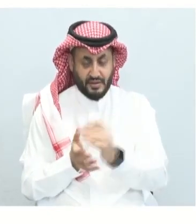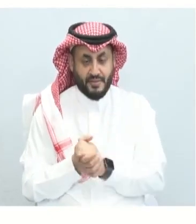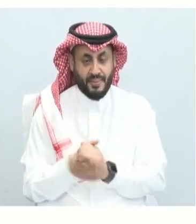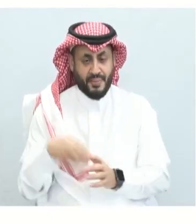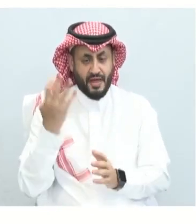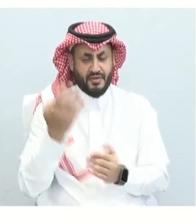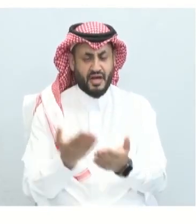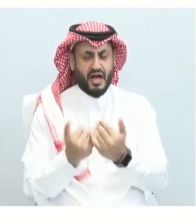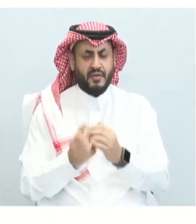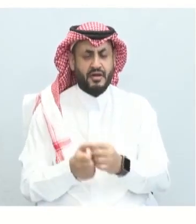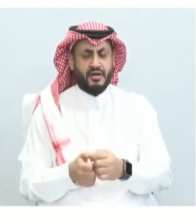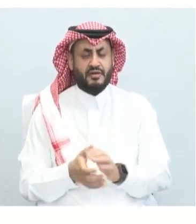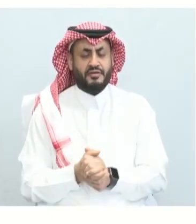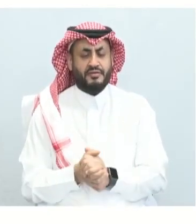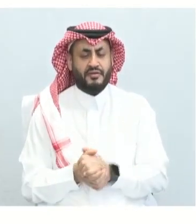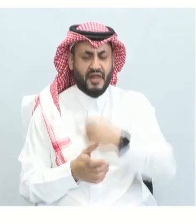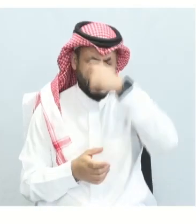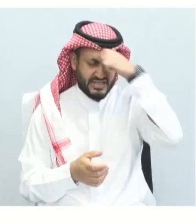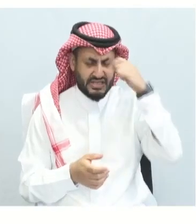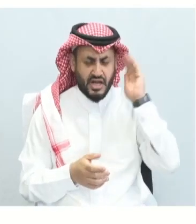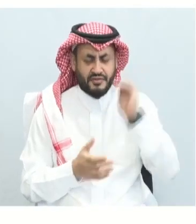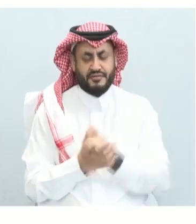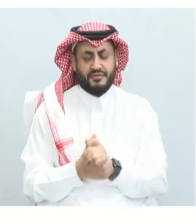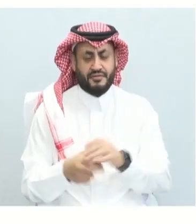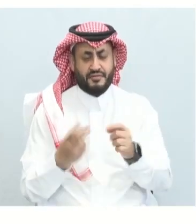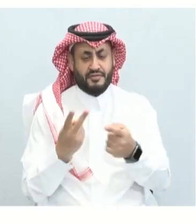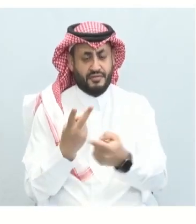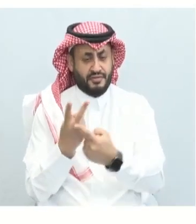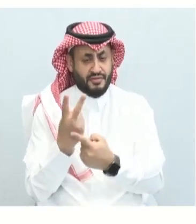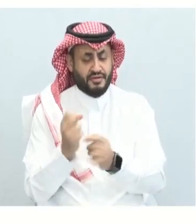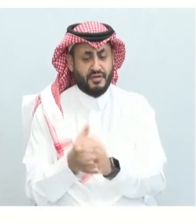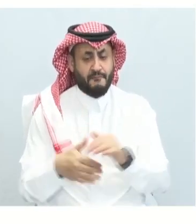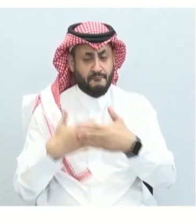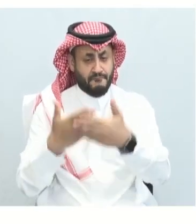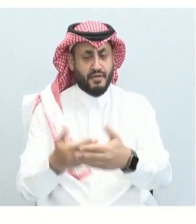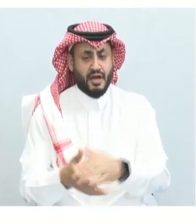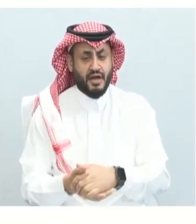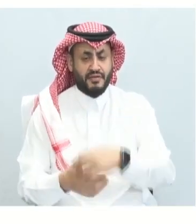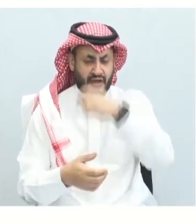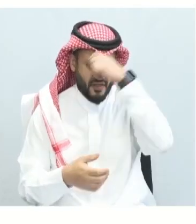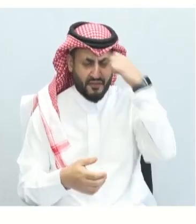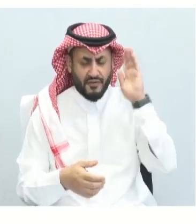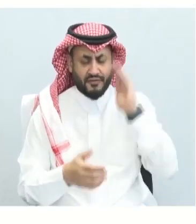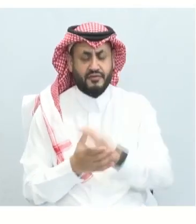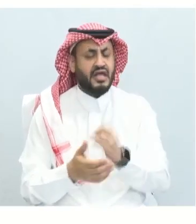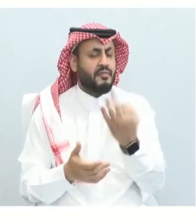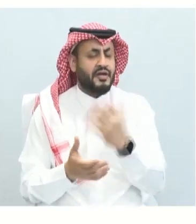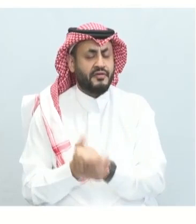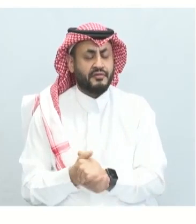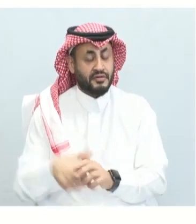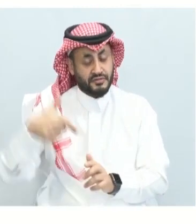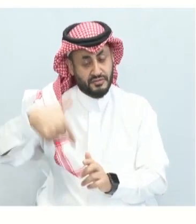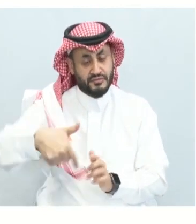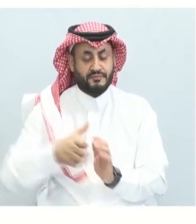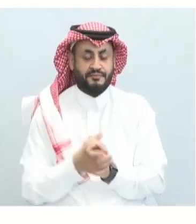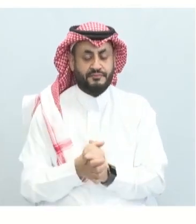قبل الظهر اربعا قبل الظهر وركعتين بعدها الان كم العدد